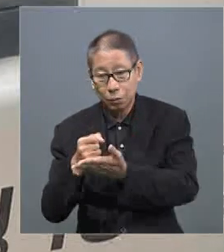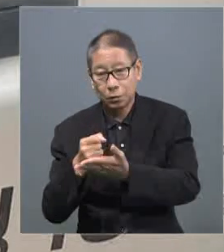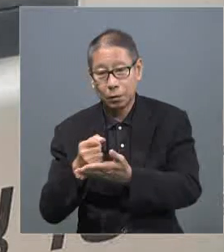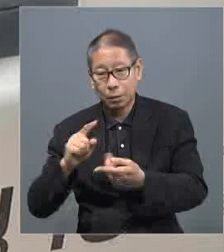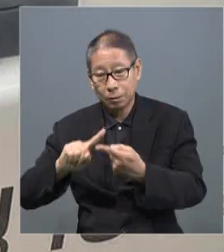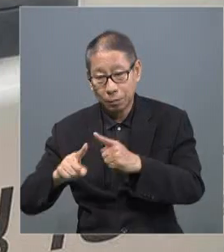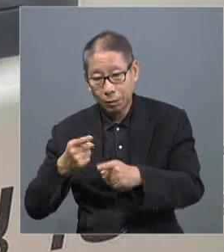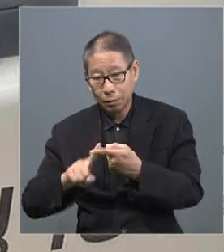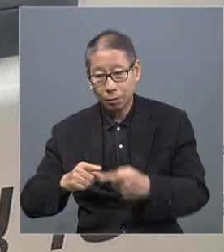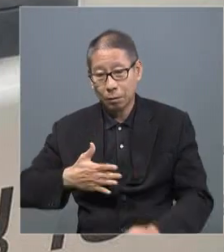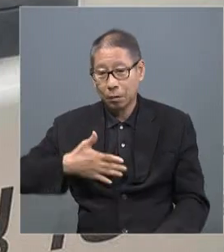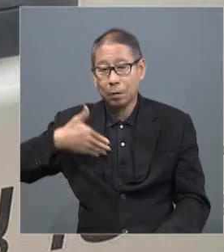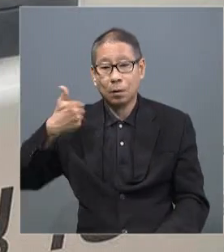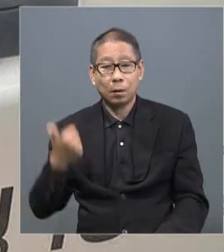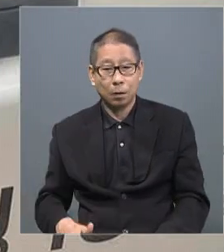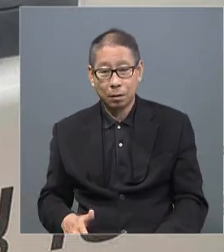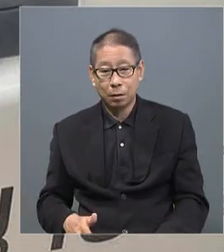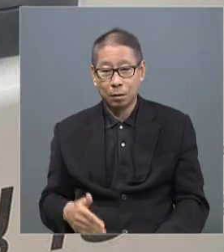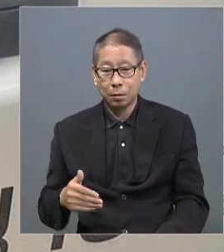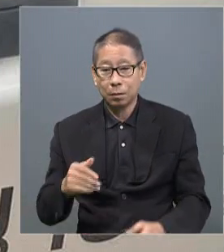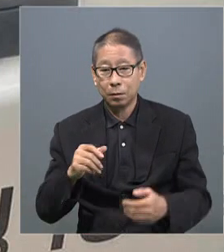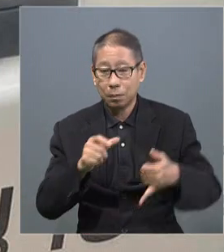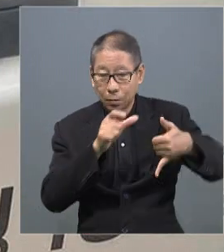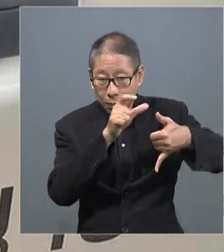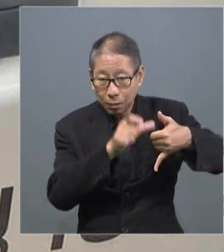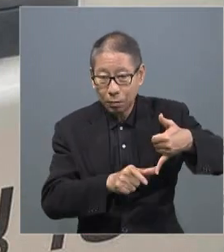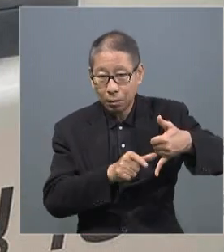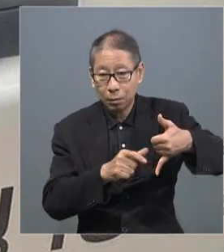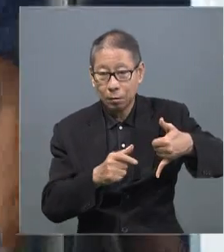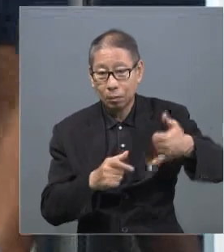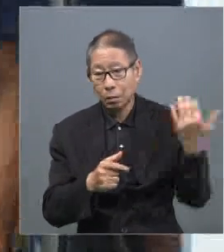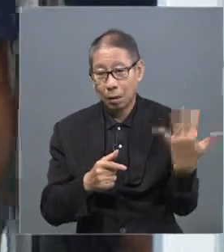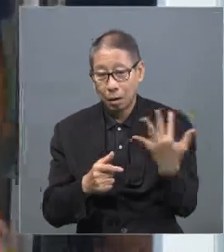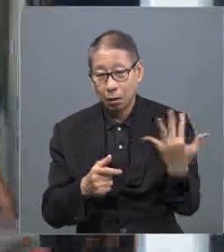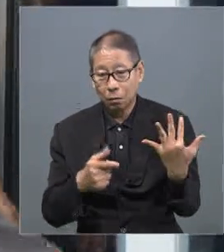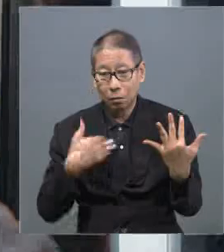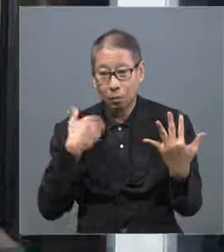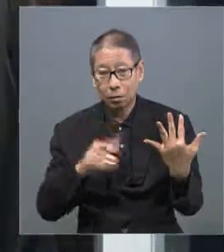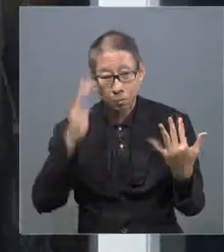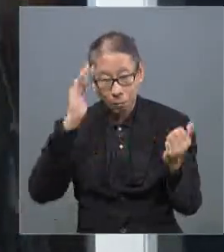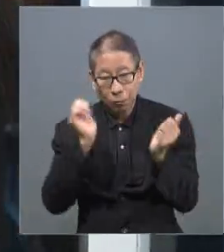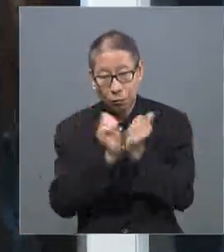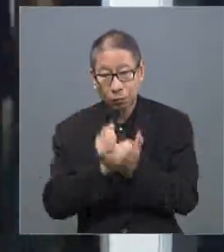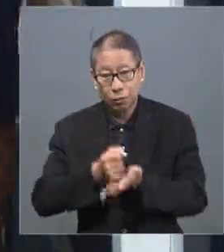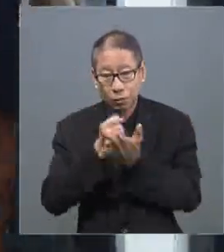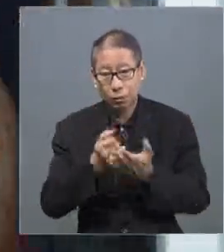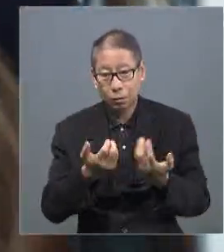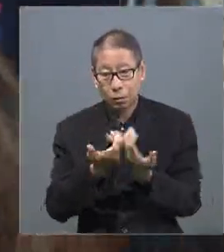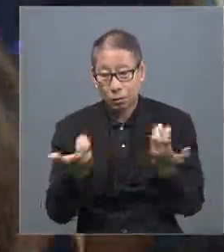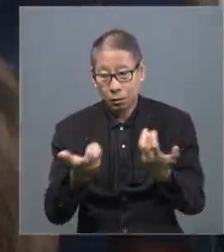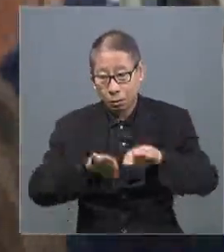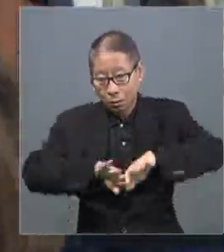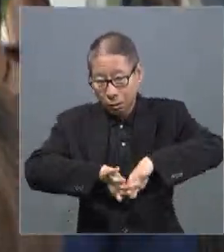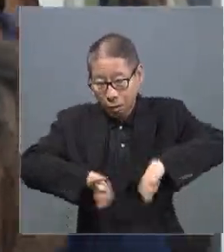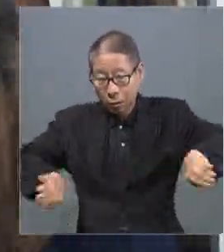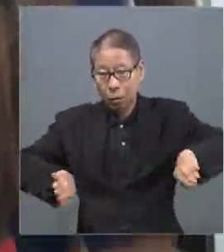เพราะว่าไม่พอใจนะเหตุเรียกว่าพฤติกรรมของผู้เาะเหตุทั้ง 5คนจนตำรวจเองก็ต้องมาตึงกำลังเอาไว้ไว้นะครับเพื่อระงับ